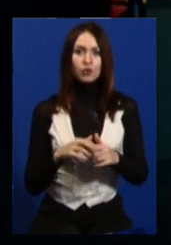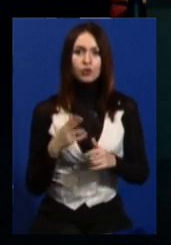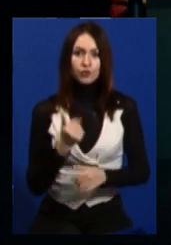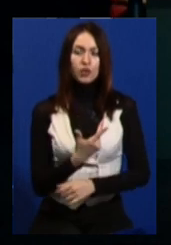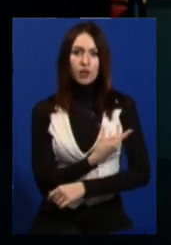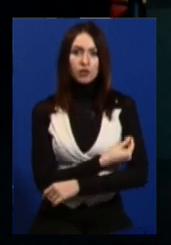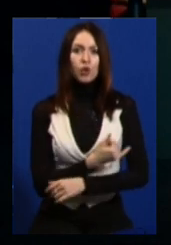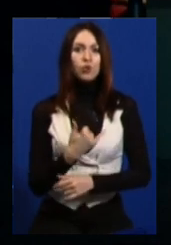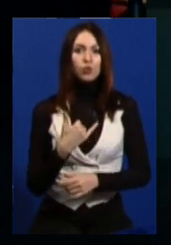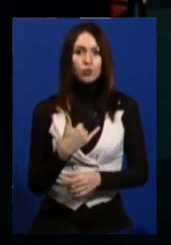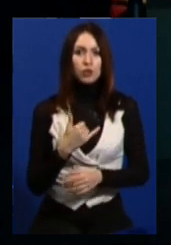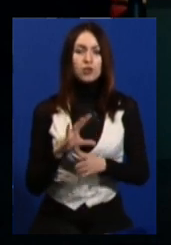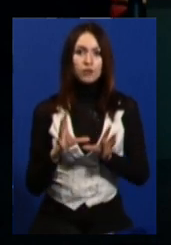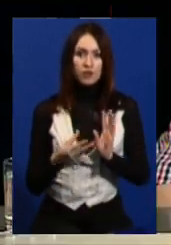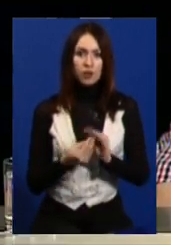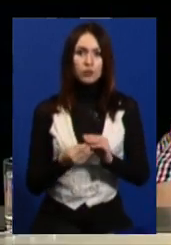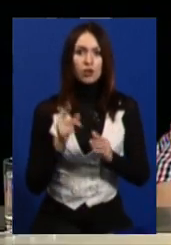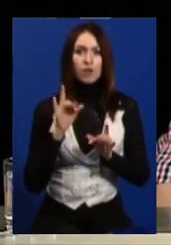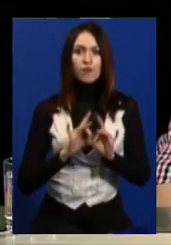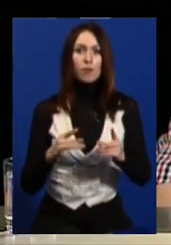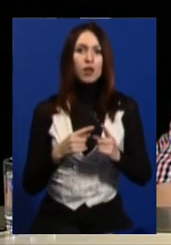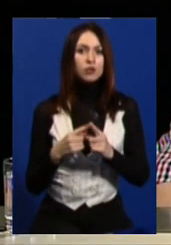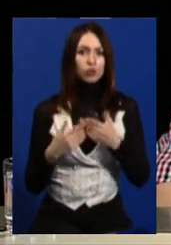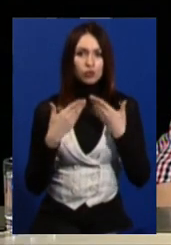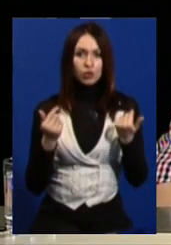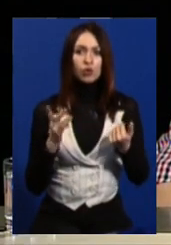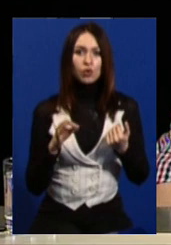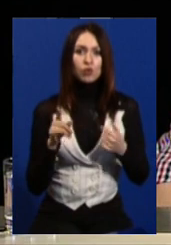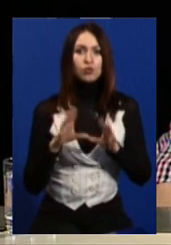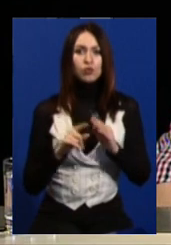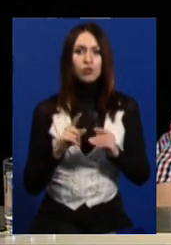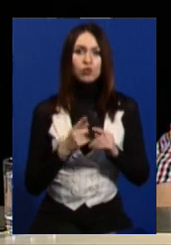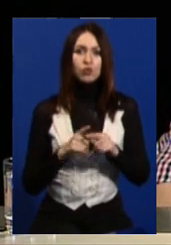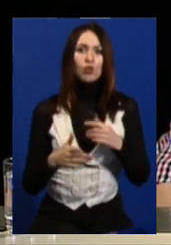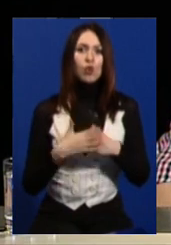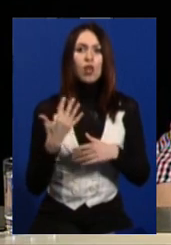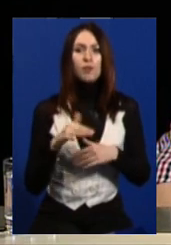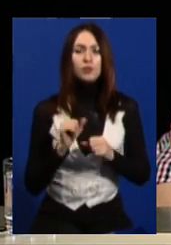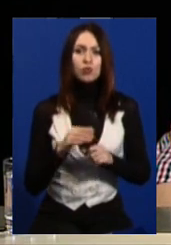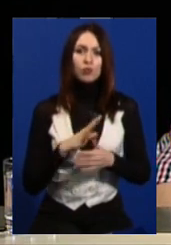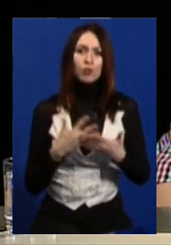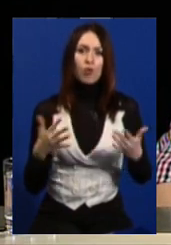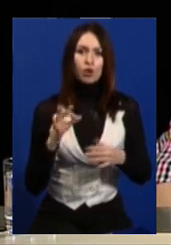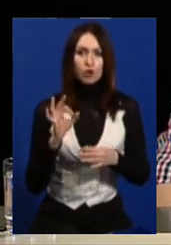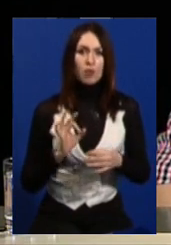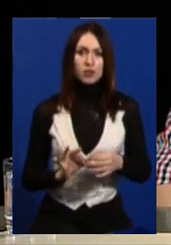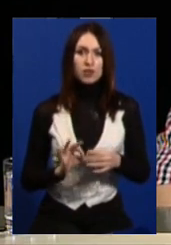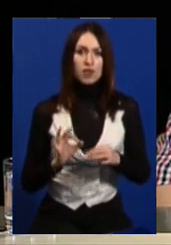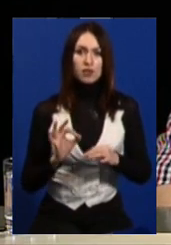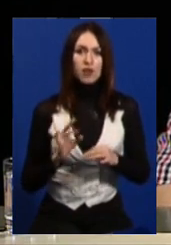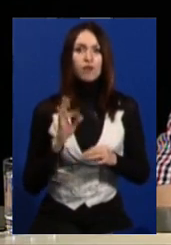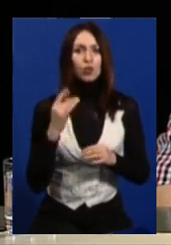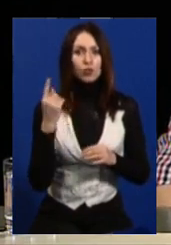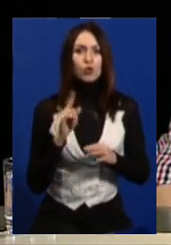вакцинированных? У нас має но достоверной информации нет. Я думаю, что это около 50, может быть, больше процентов, но думаю, что